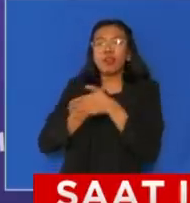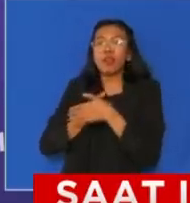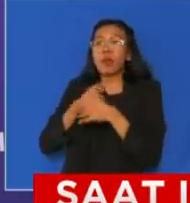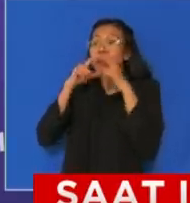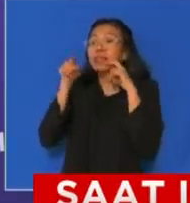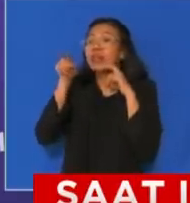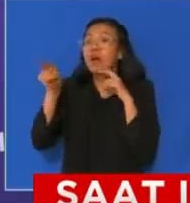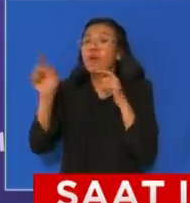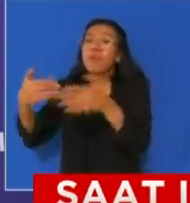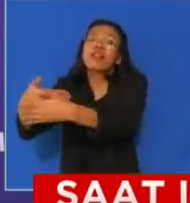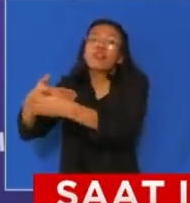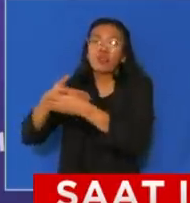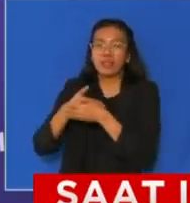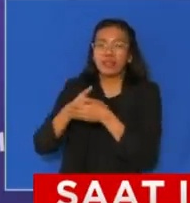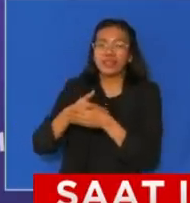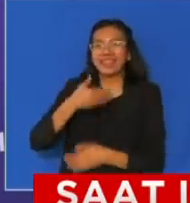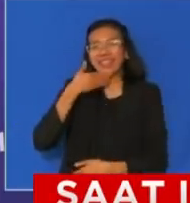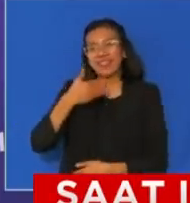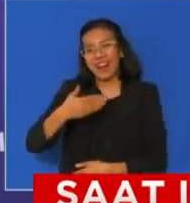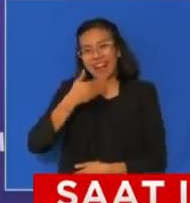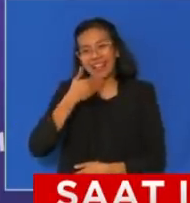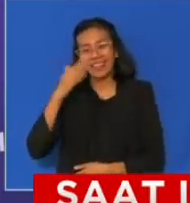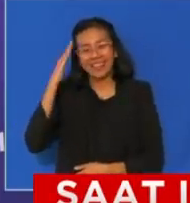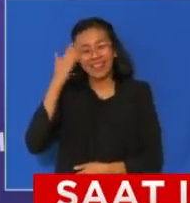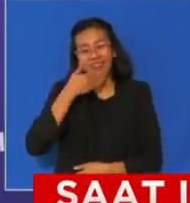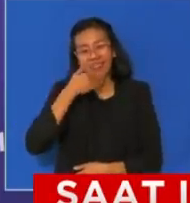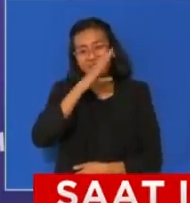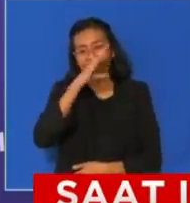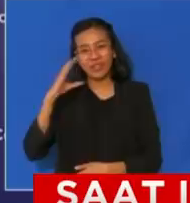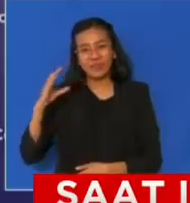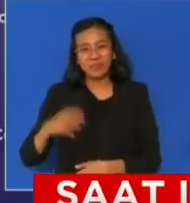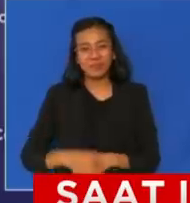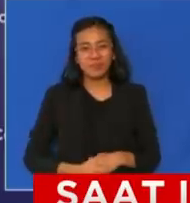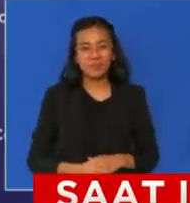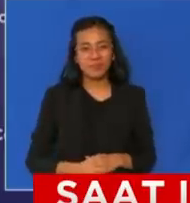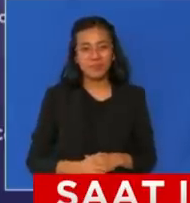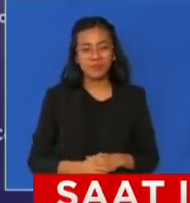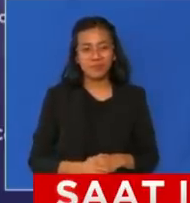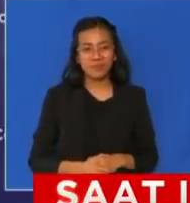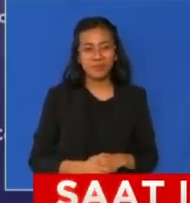melindungi aku terima kasih selamat sore